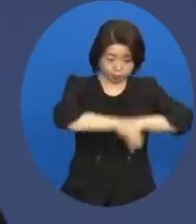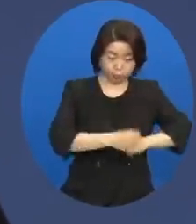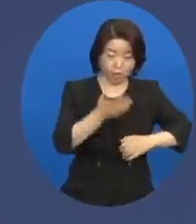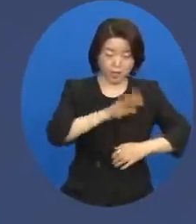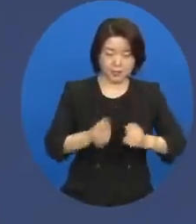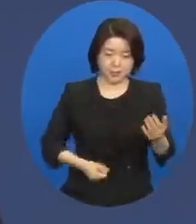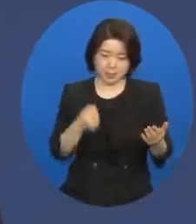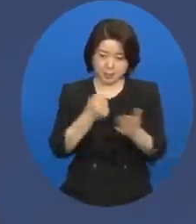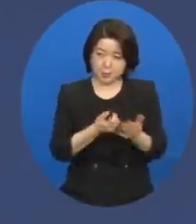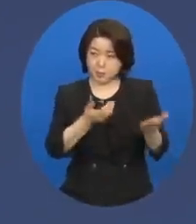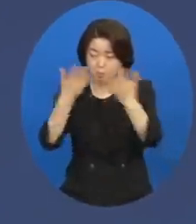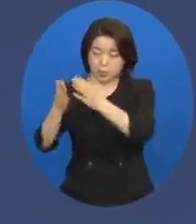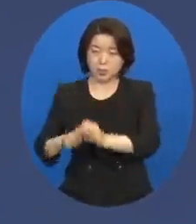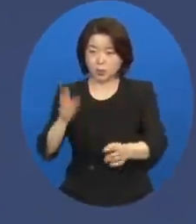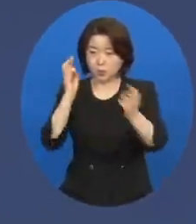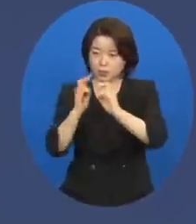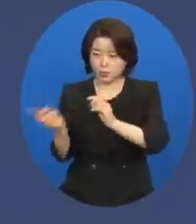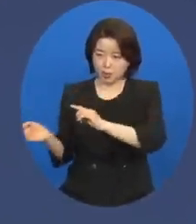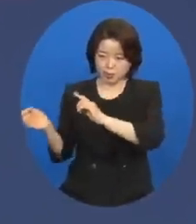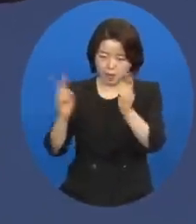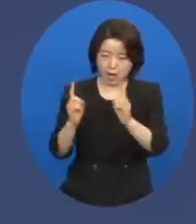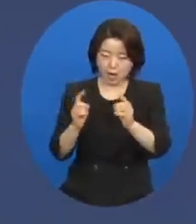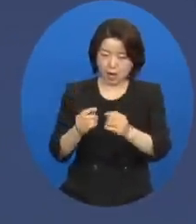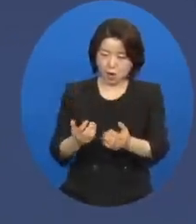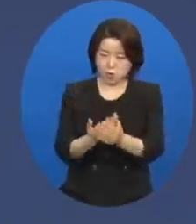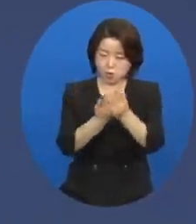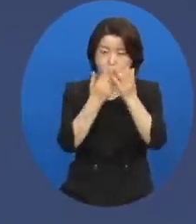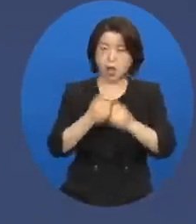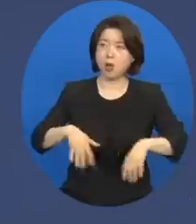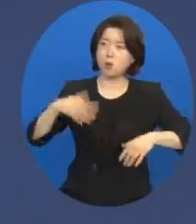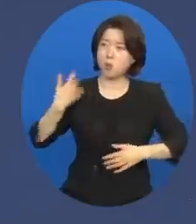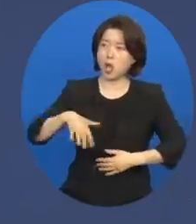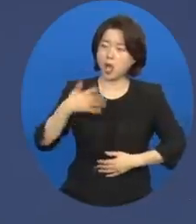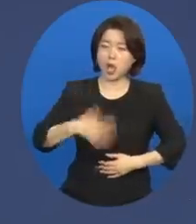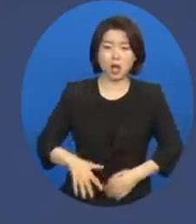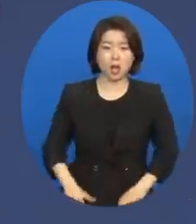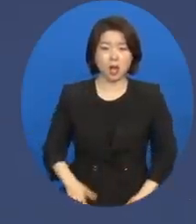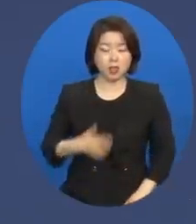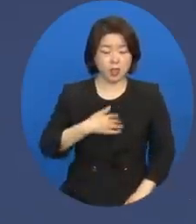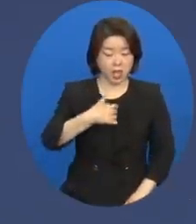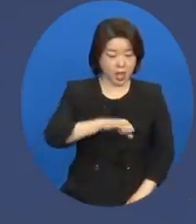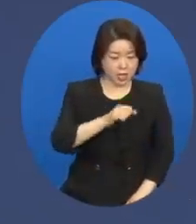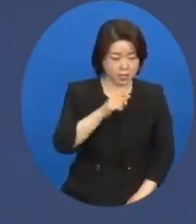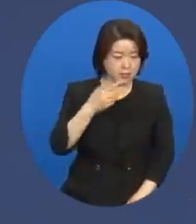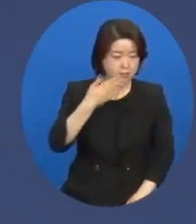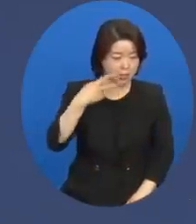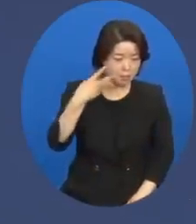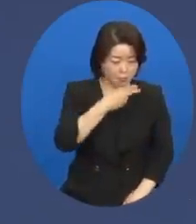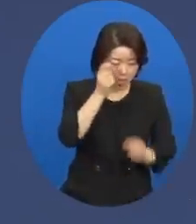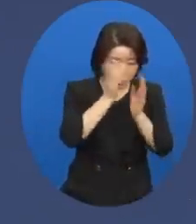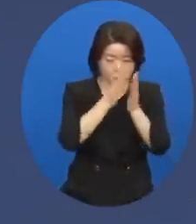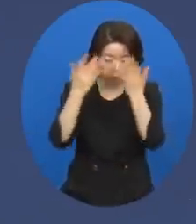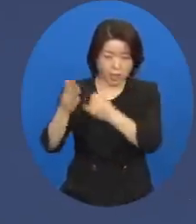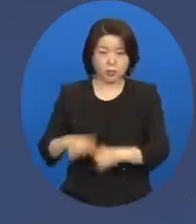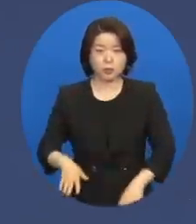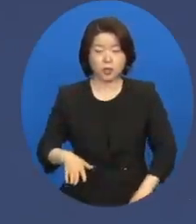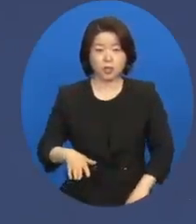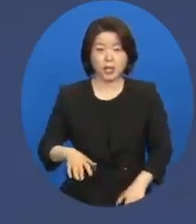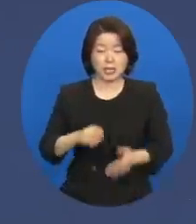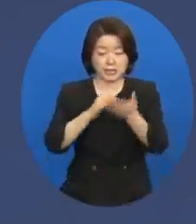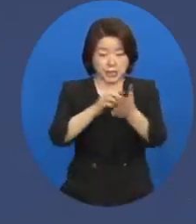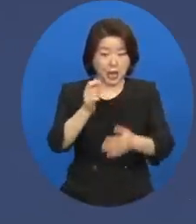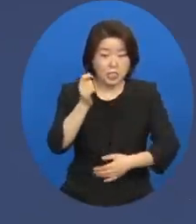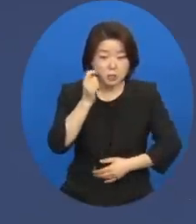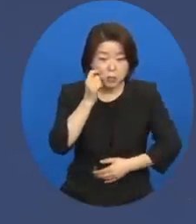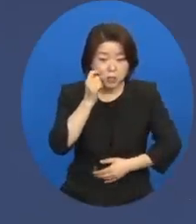회사가 이렇게 잘 됐습니다. 와, 우리 아들 이렇게 하고 금식기도 하고 이랬는데 와, 못 들어갈 저